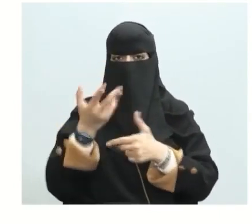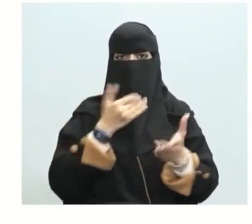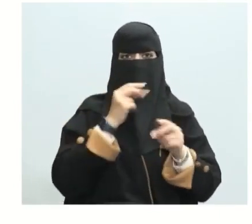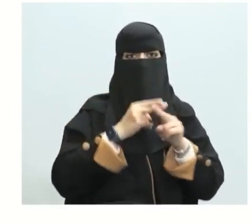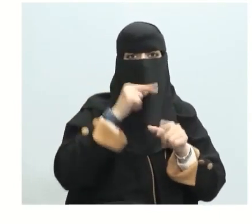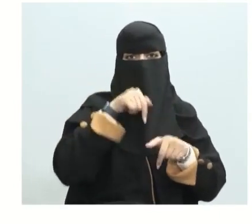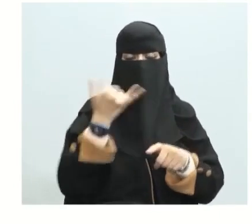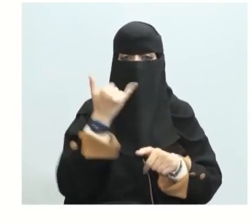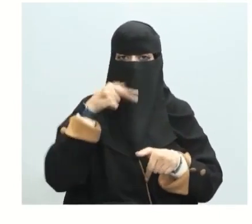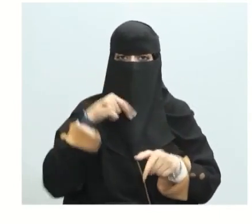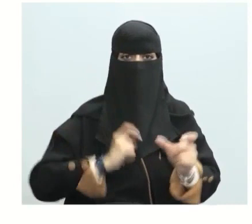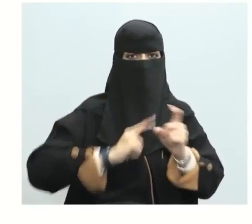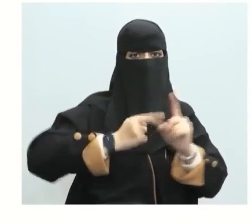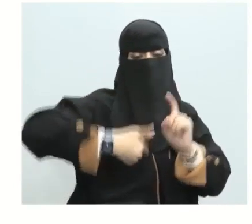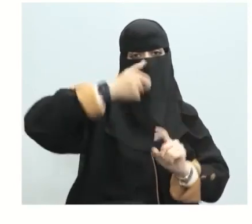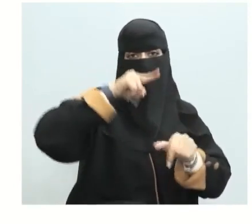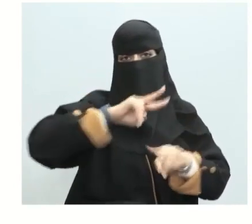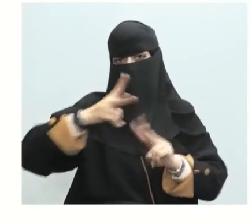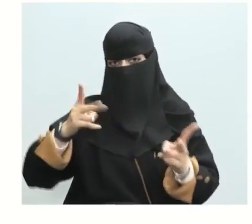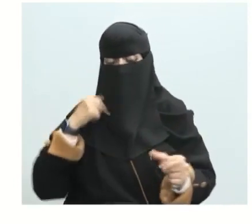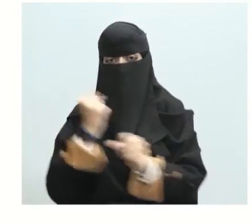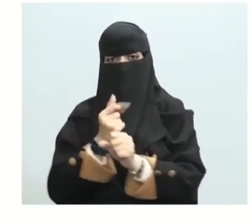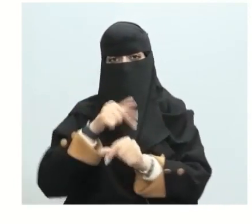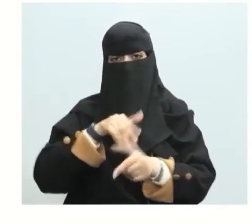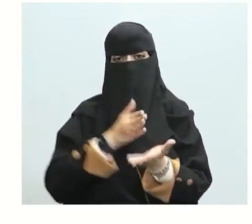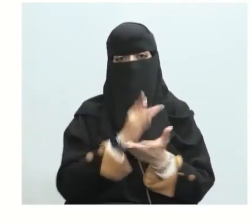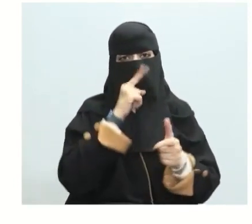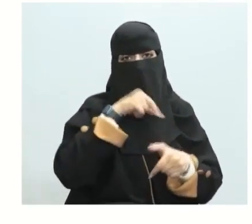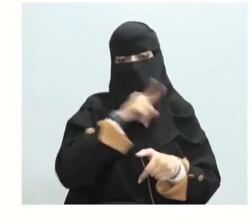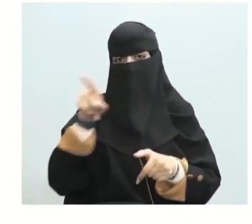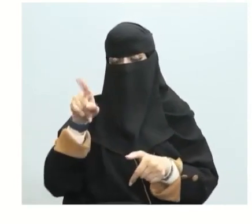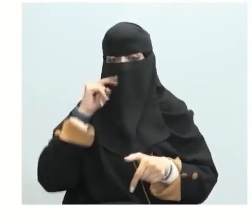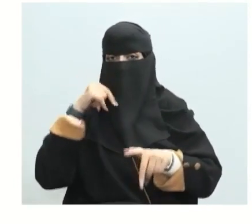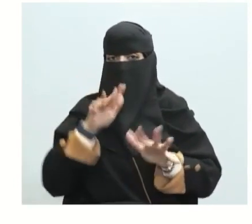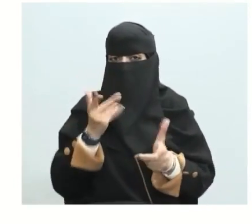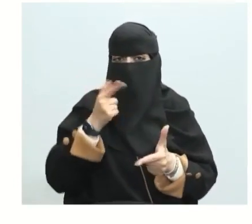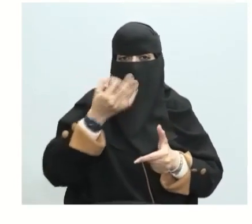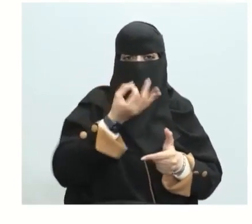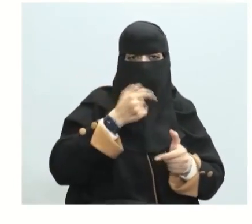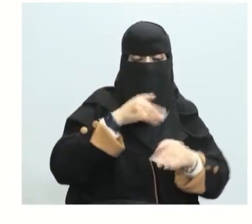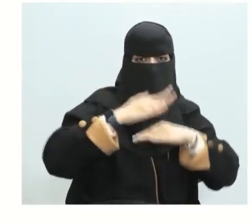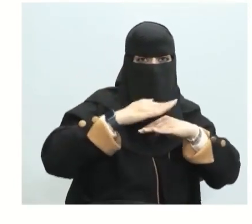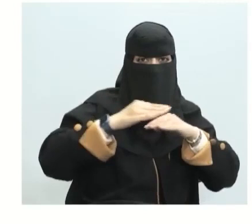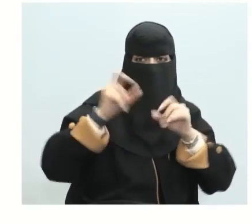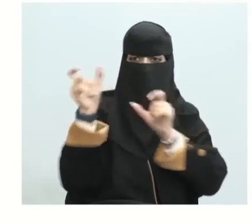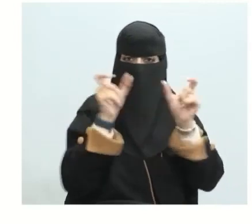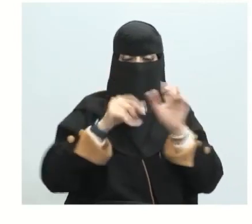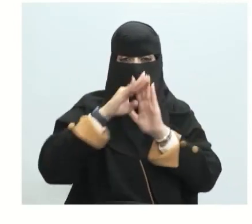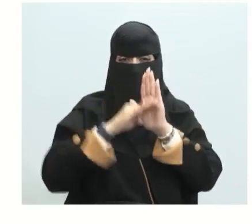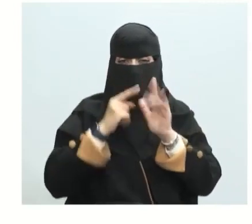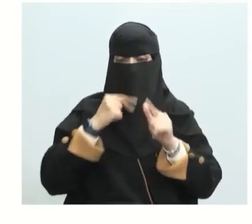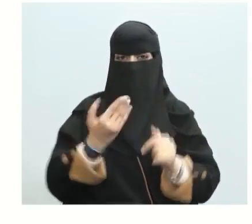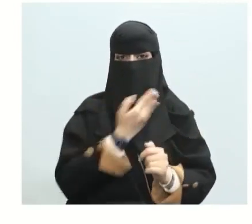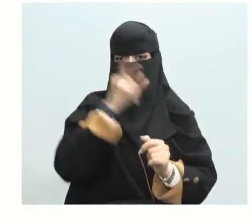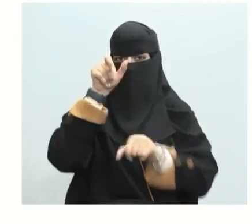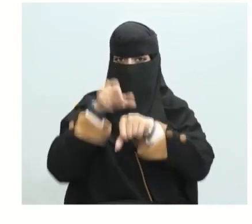ضروره لتحقيق النجاح في مختلف المهن والظروف ولكن كيف يكون حديثك لبقا مؤثرا في الناس بشكل